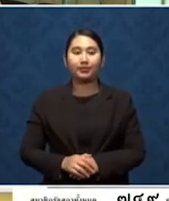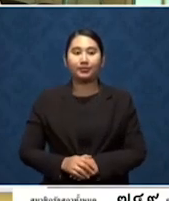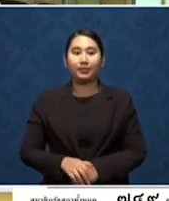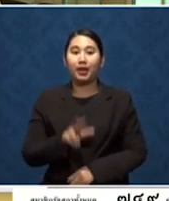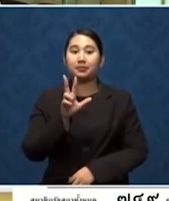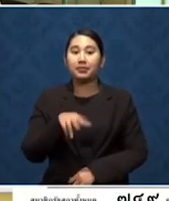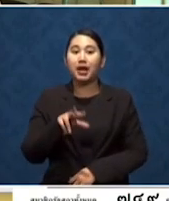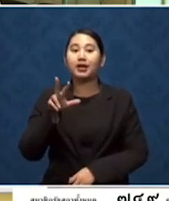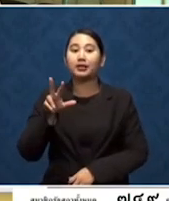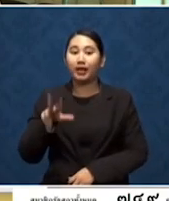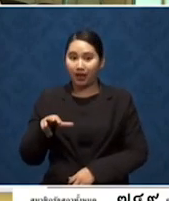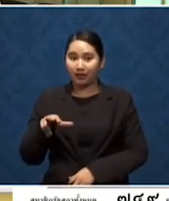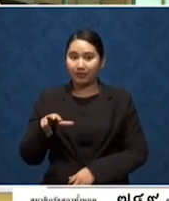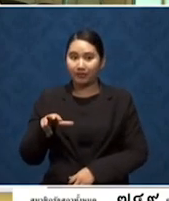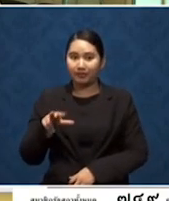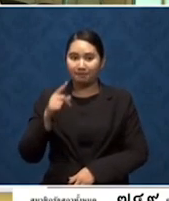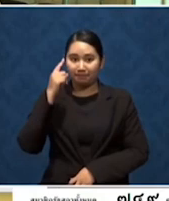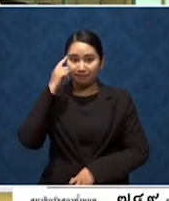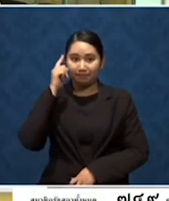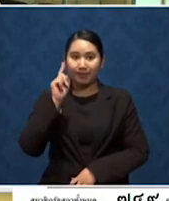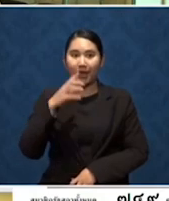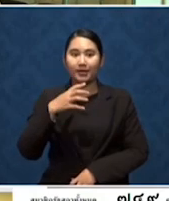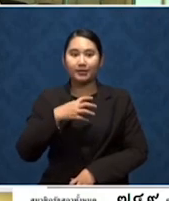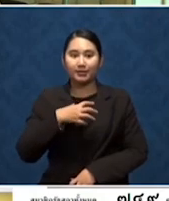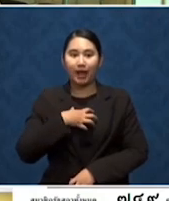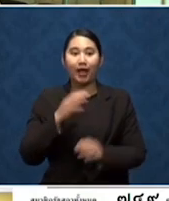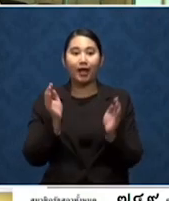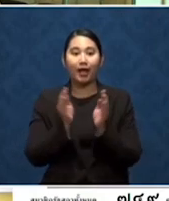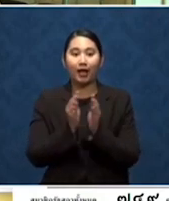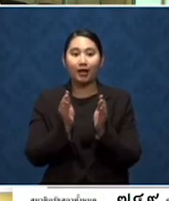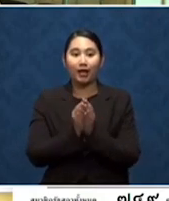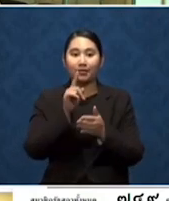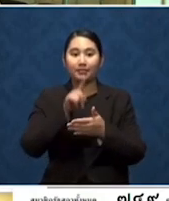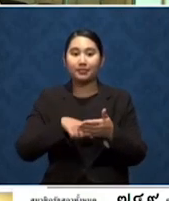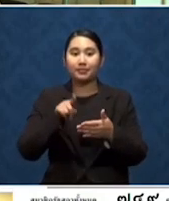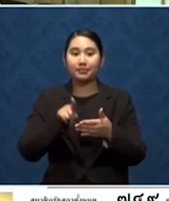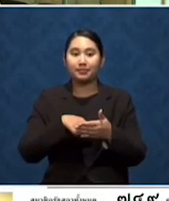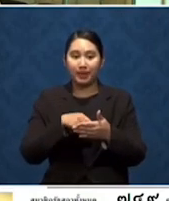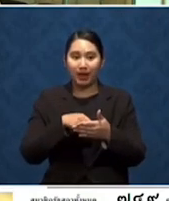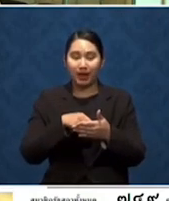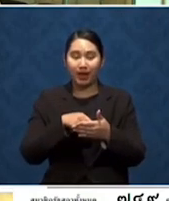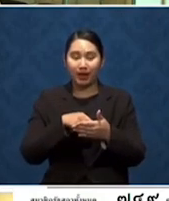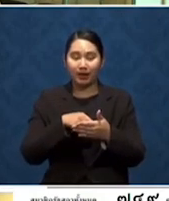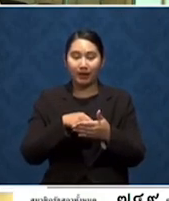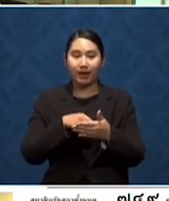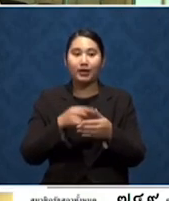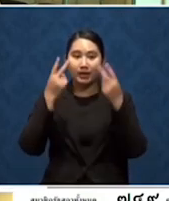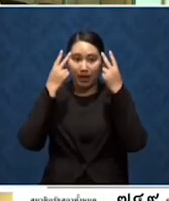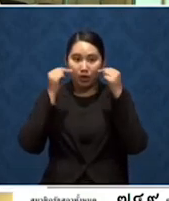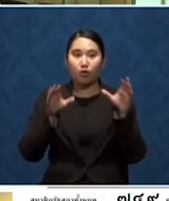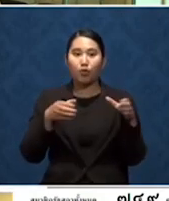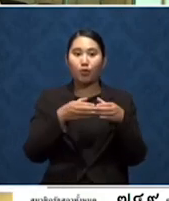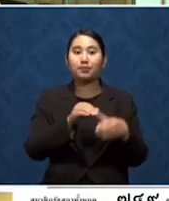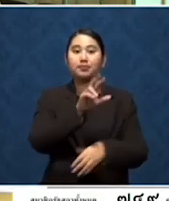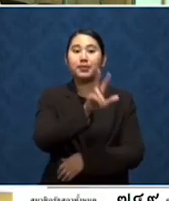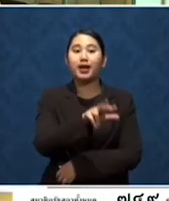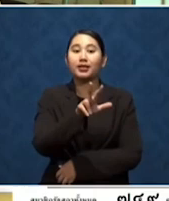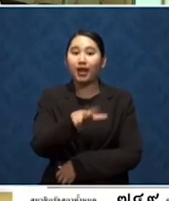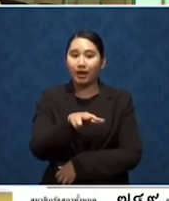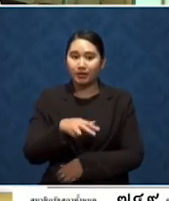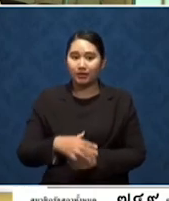เพื่อไทยเขาก็ประสงค์ที่จะลงคะแนนให้พรรคเพื่อไทยเลือกคุณแพทองธารนะ